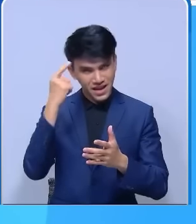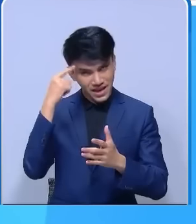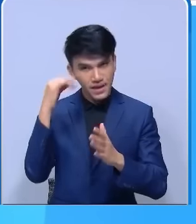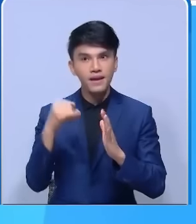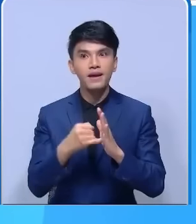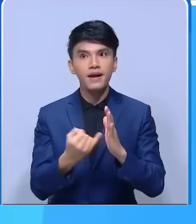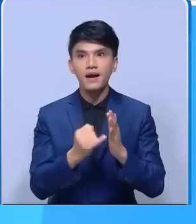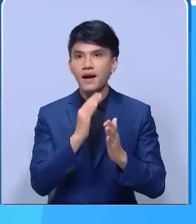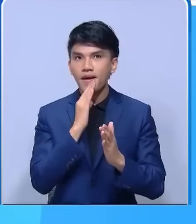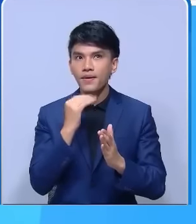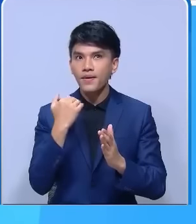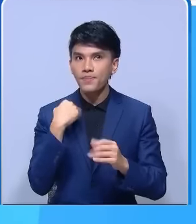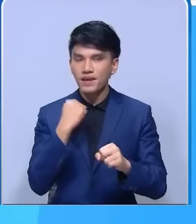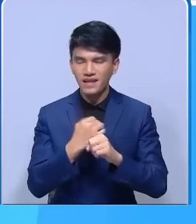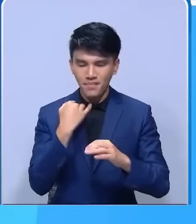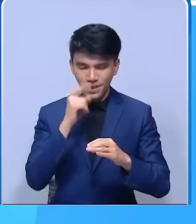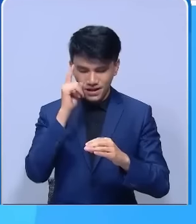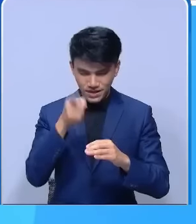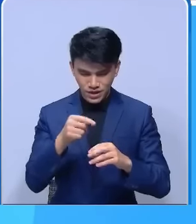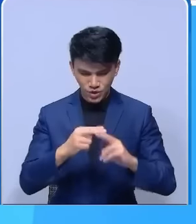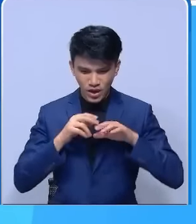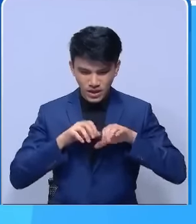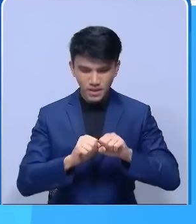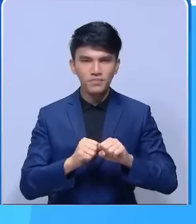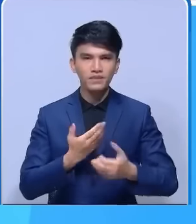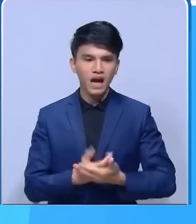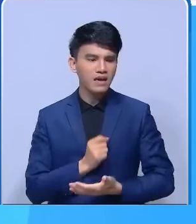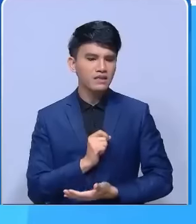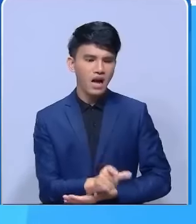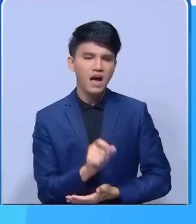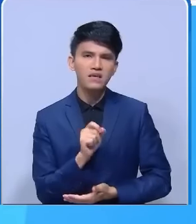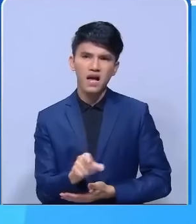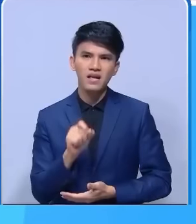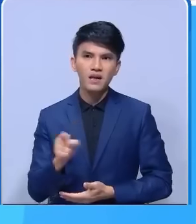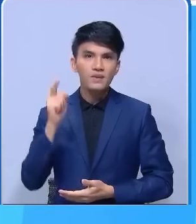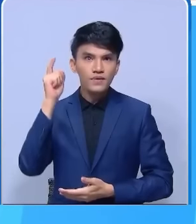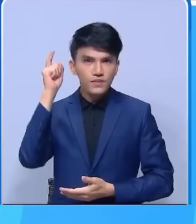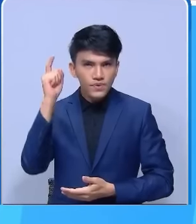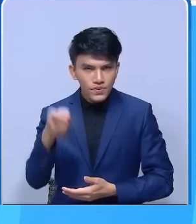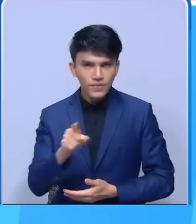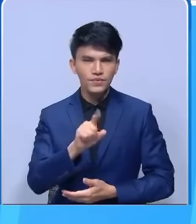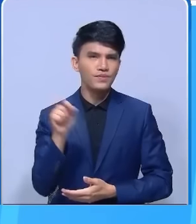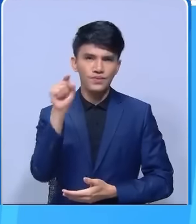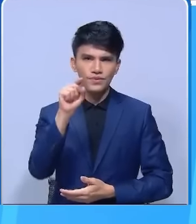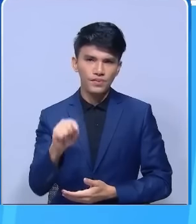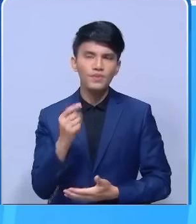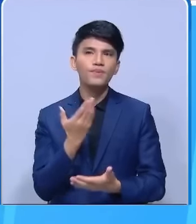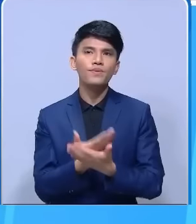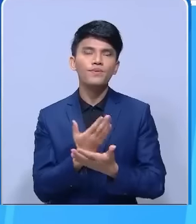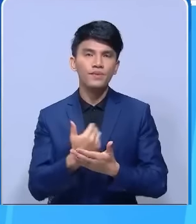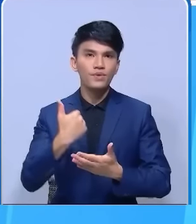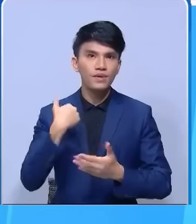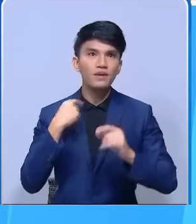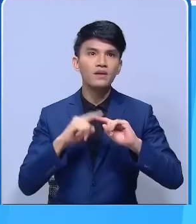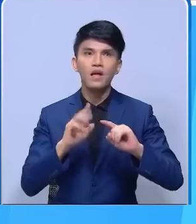หากเป็นองค์กรอาชญากรรมไม่อยากให้ตัวเองโดนจับจะจ่ายสวยเนี่ยก็คงจ่ายจริงๆ 20%ของรายได้ที่มีแต่